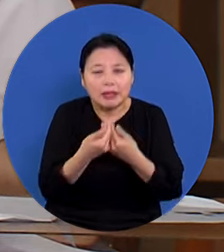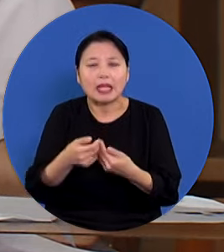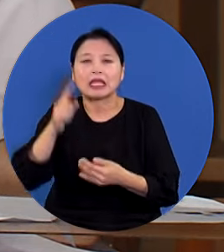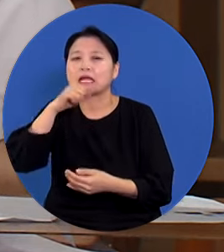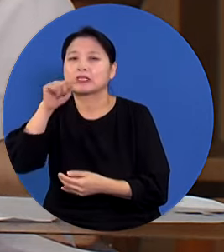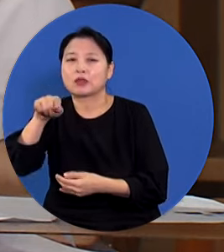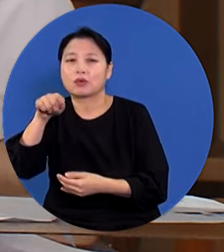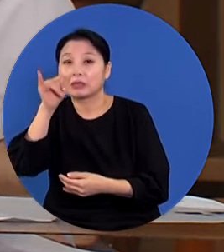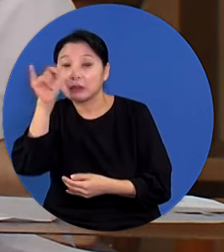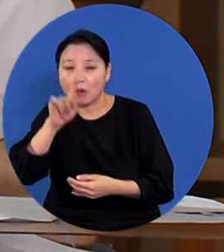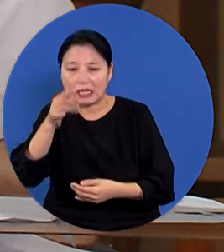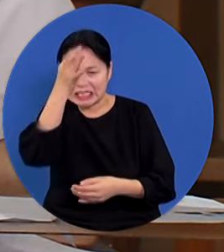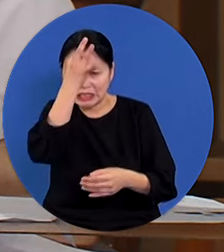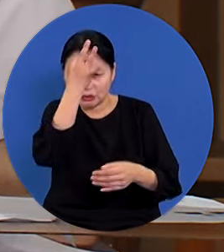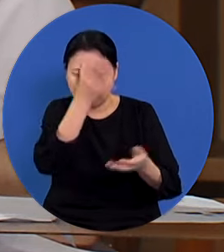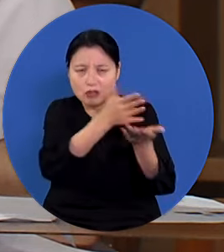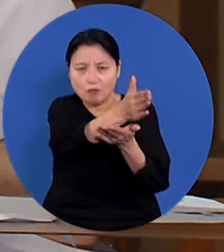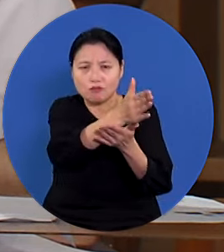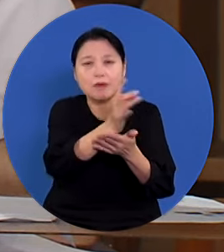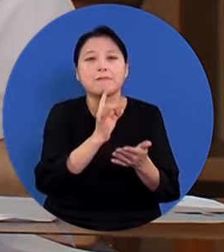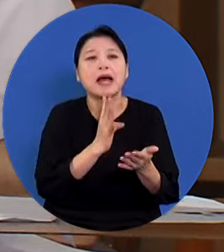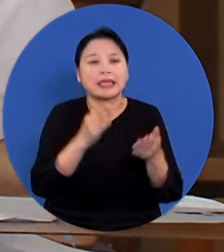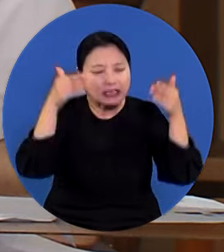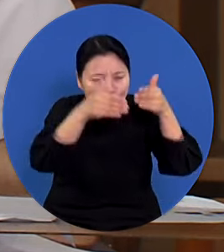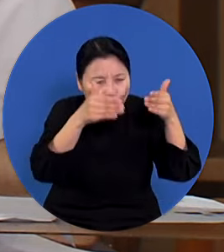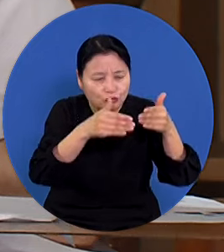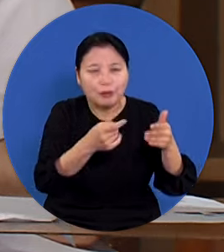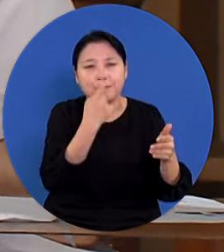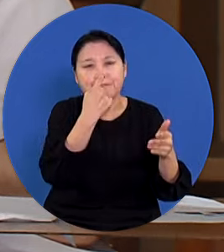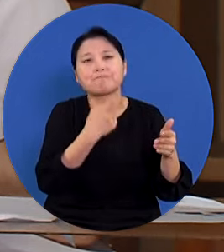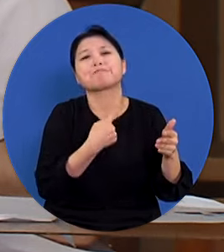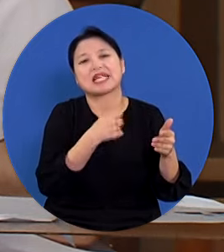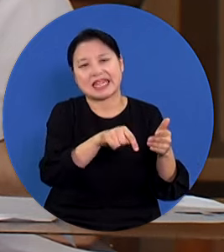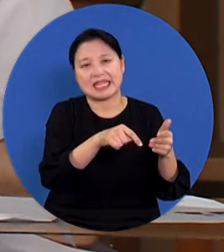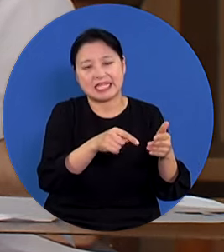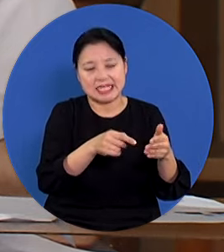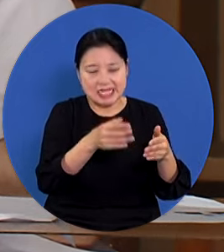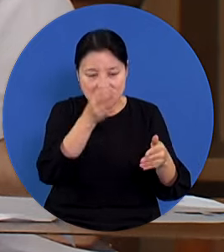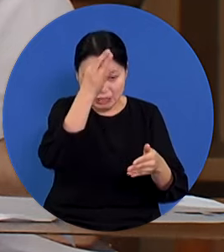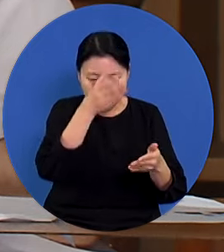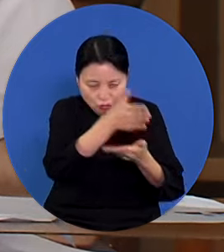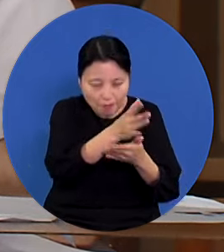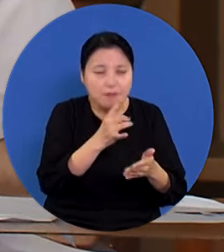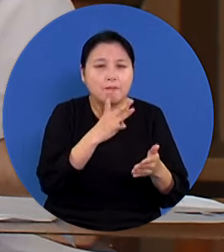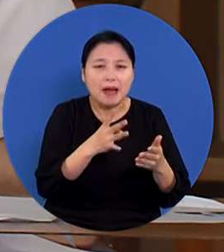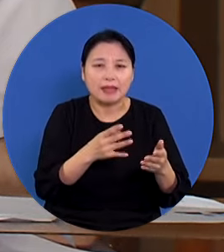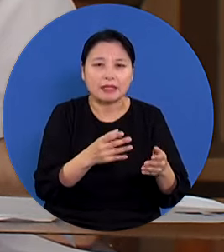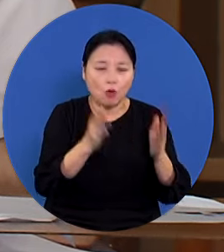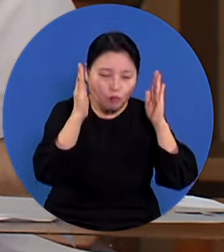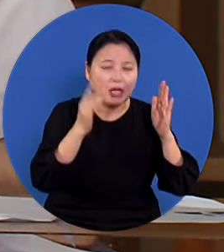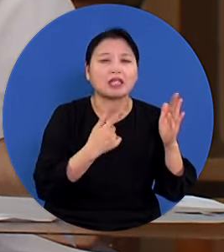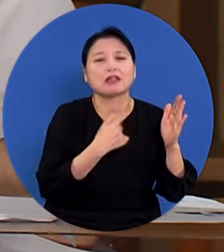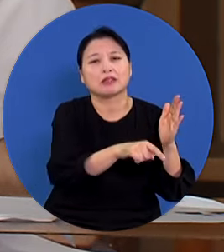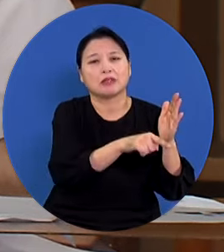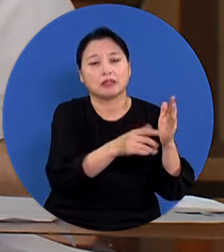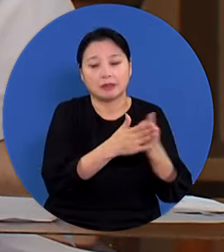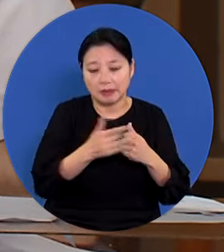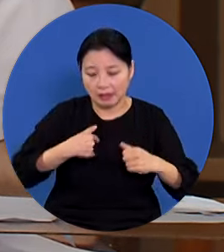전문 교육에만 어떻게 보면은 포커스가 돼서 초점이 맞춰진 교육을 받다 보니까 조금 자기